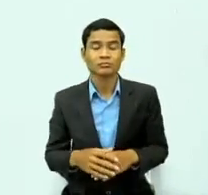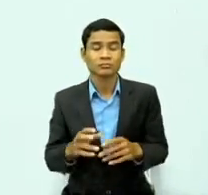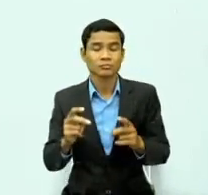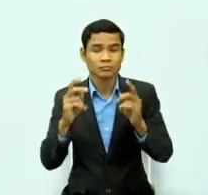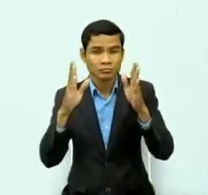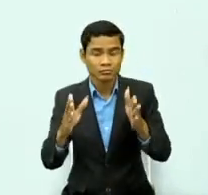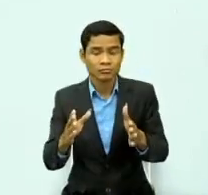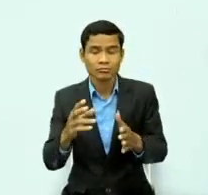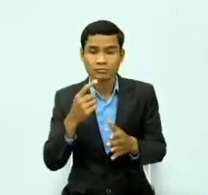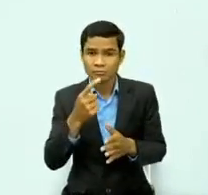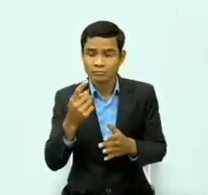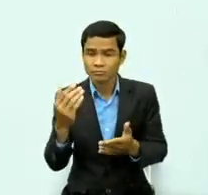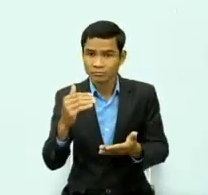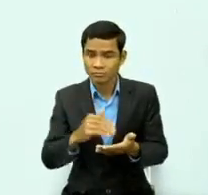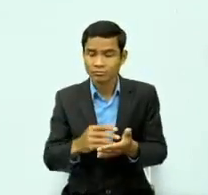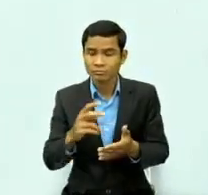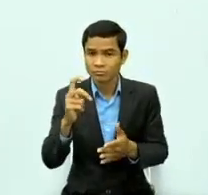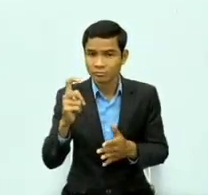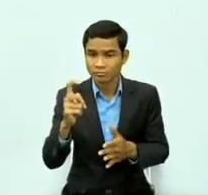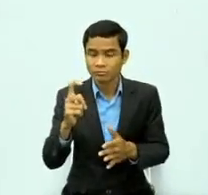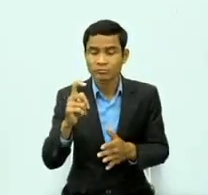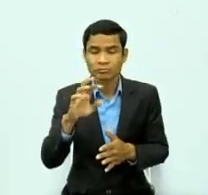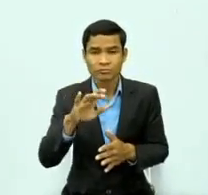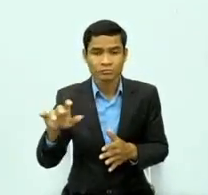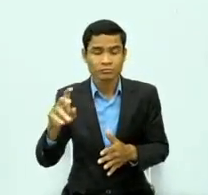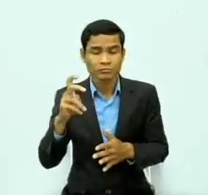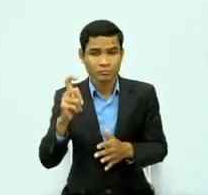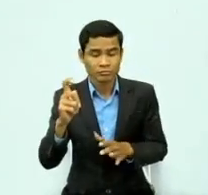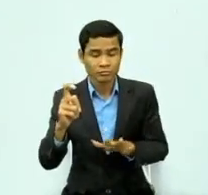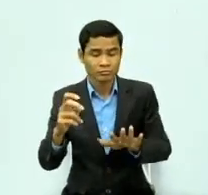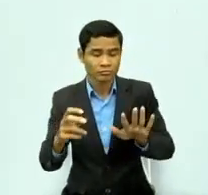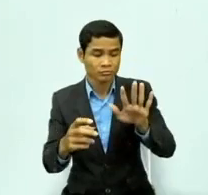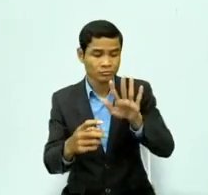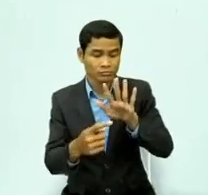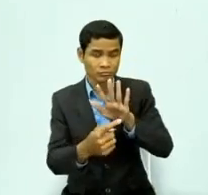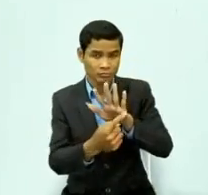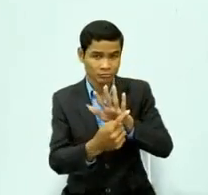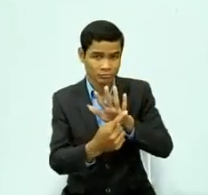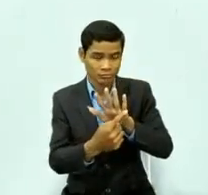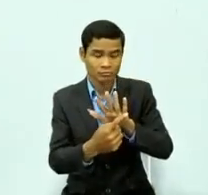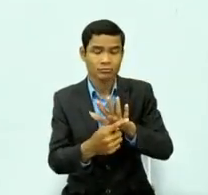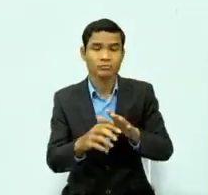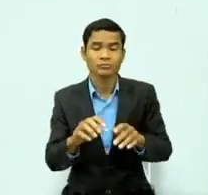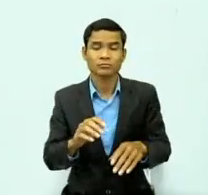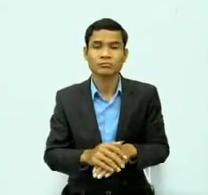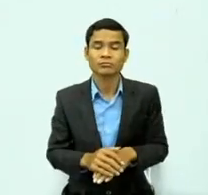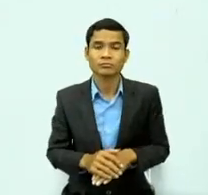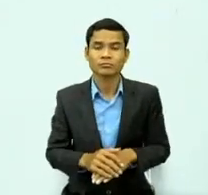កគ្រូបញ្ជាក់ជូនកូនម្ដងទៀតខឺគឺមានអក្សរខនិងស្រៈអឺ